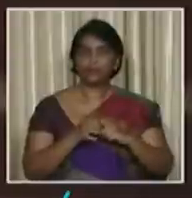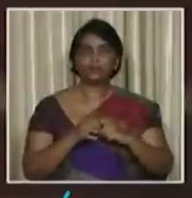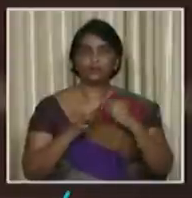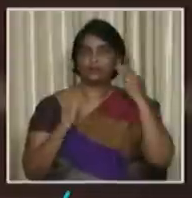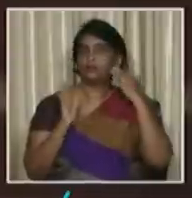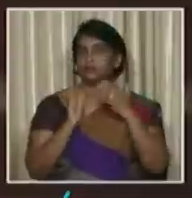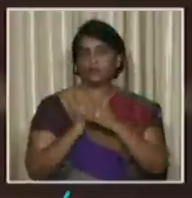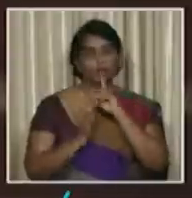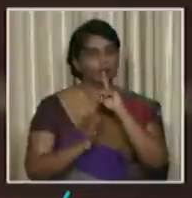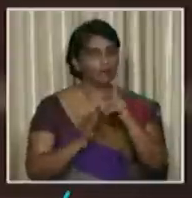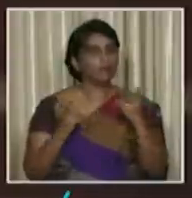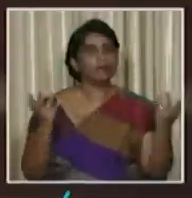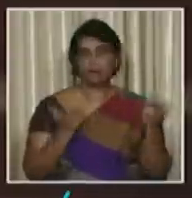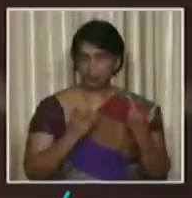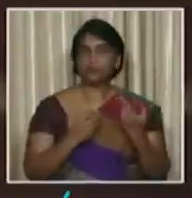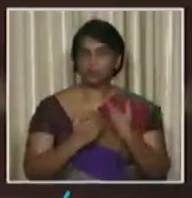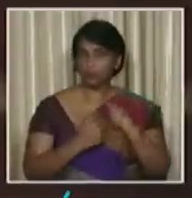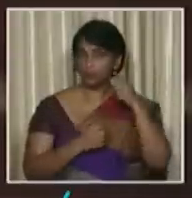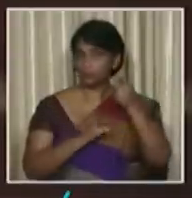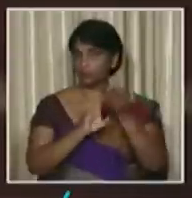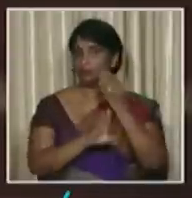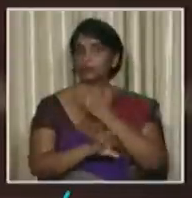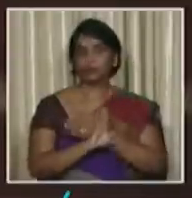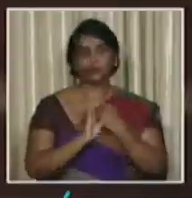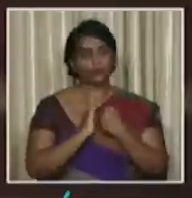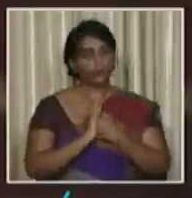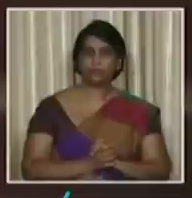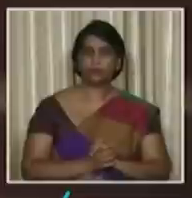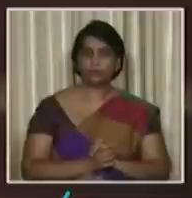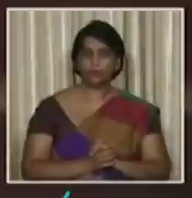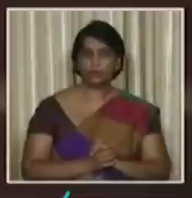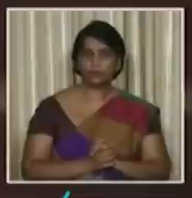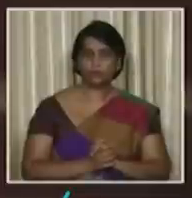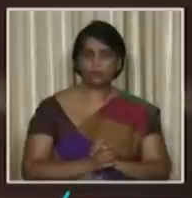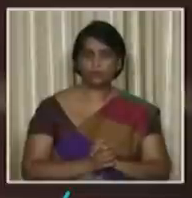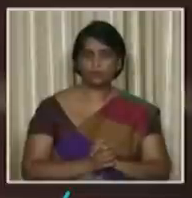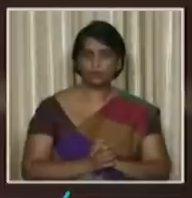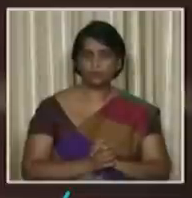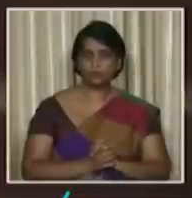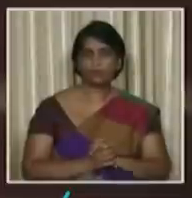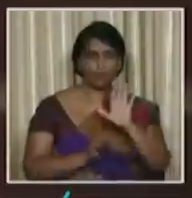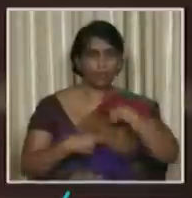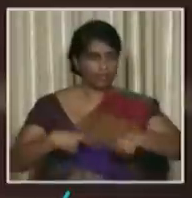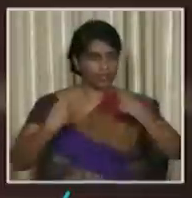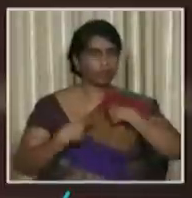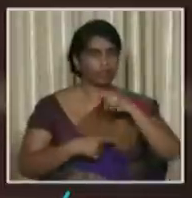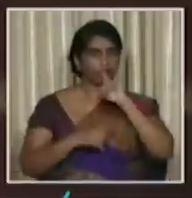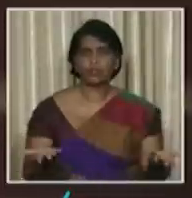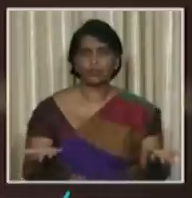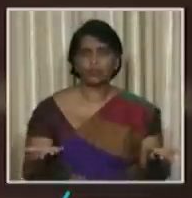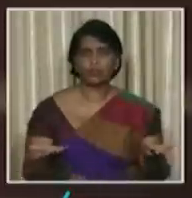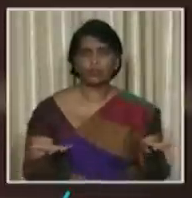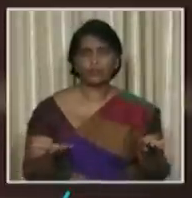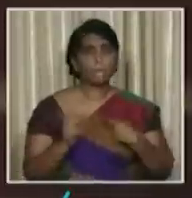කළ නොහැකි කාරණයක් බව මම ඔබතුමාට මුලින්ම ගෞරවයෙන් ප්‍රකාශ කර සිටිනවා. ගේ ගේනක ඉන්නද මගේ තර්කය කියලා ඉවර නෑ. මොකද ඔච්චර